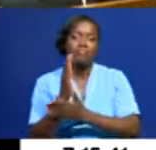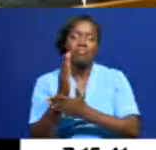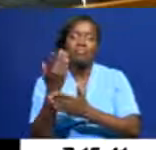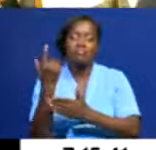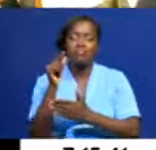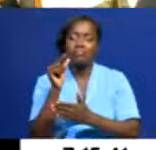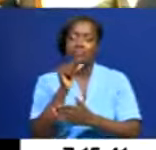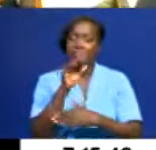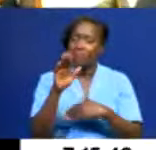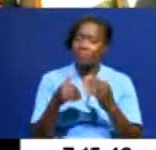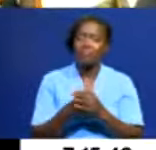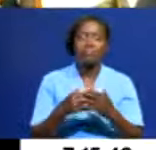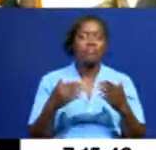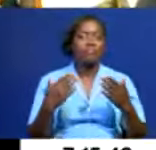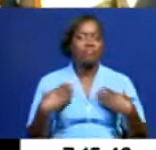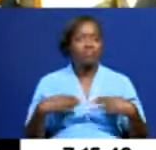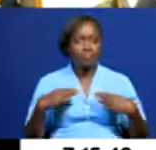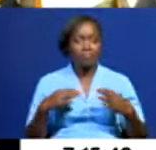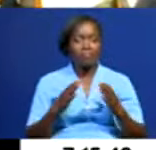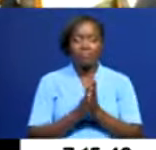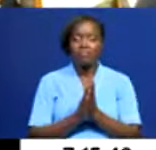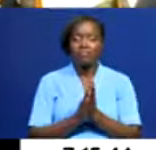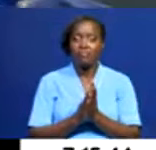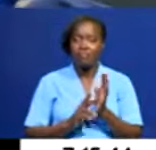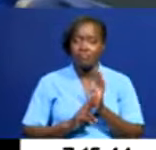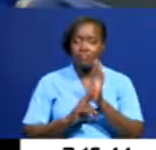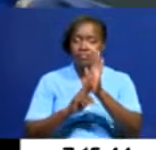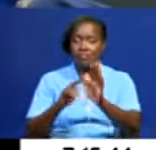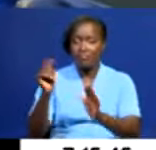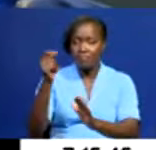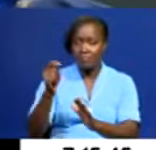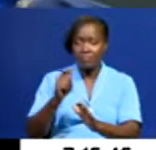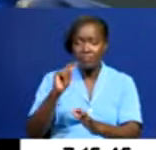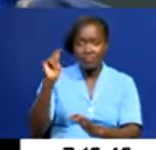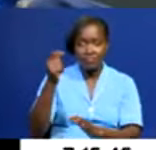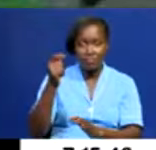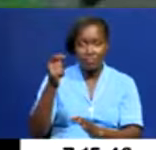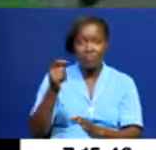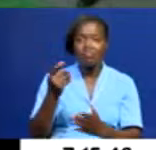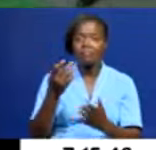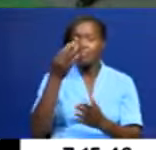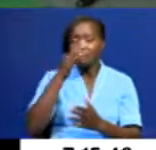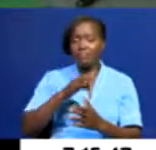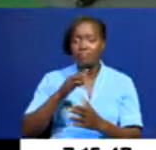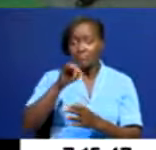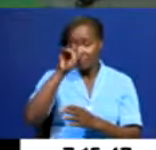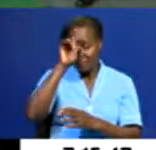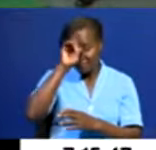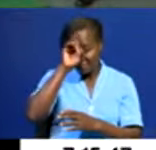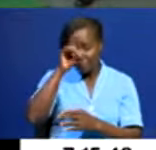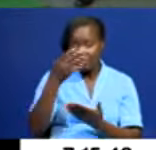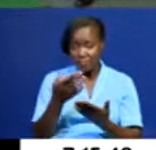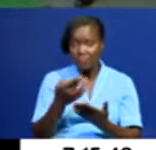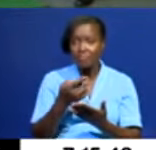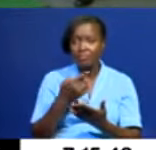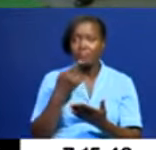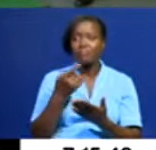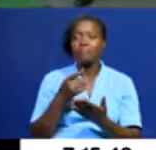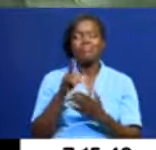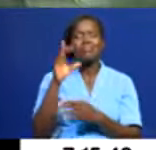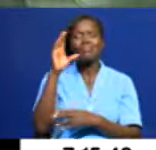binadamu. Wajumbe kutoka mataifa haya yakiwemo Kenya, Bahrain, France na Misri walitambua uhaba wa nyumba